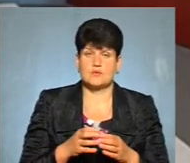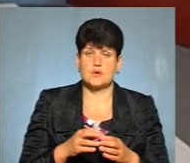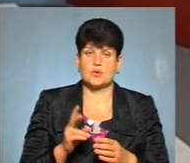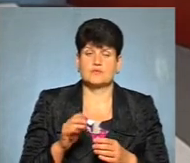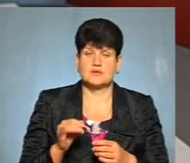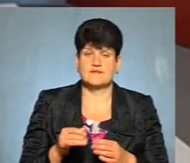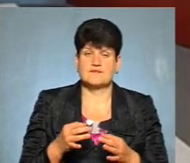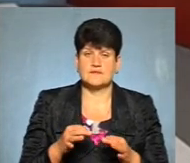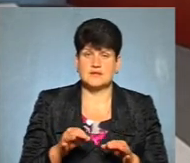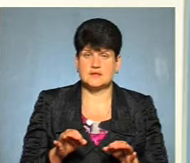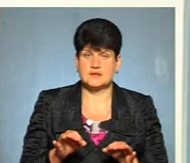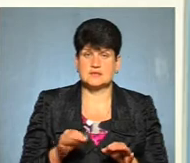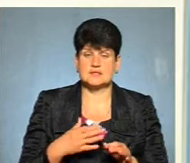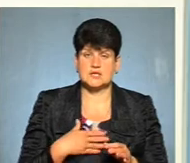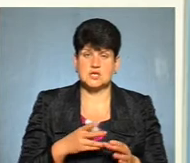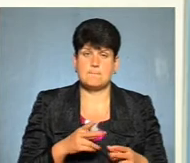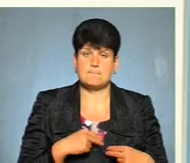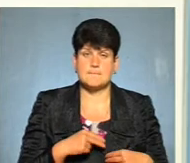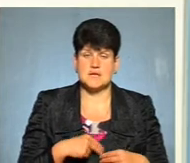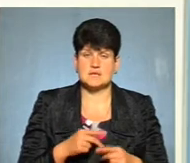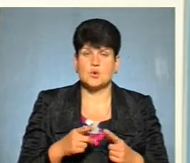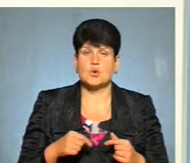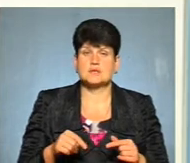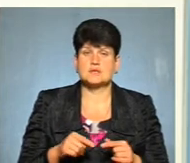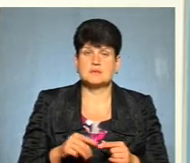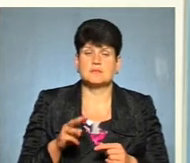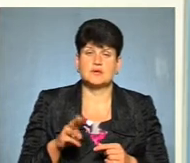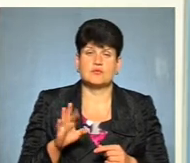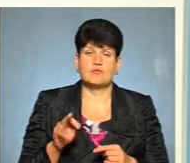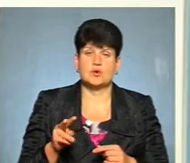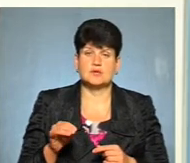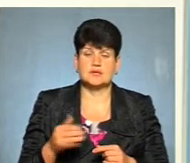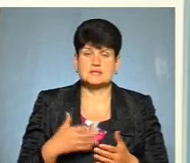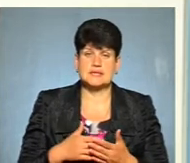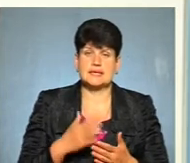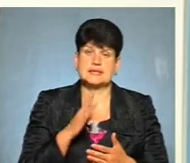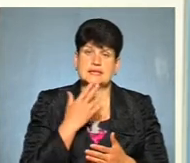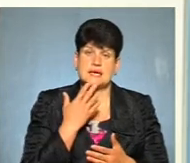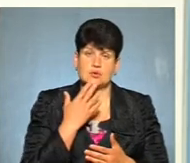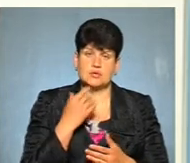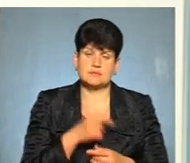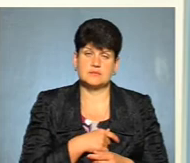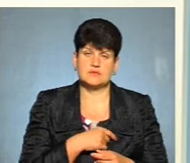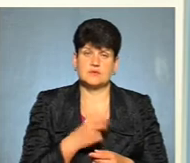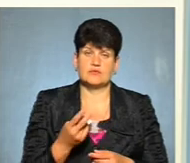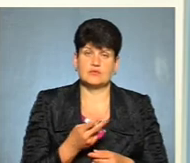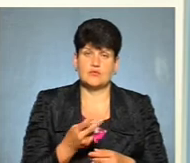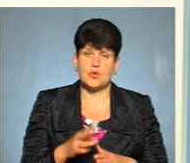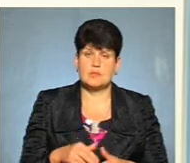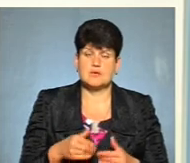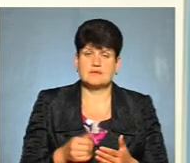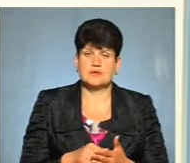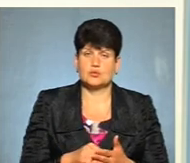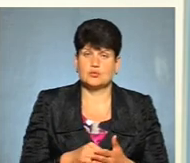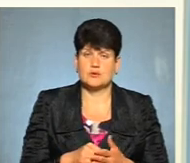профспілок України, це наша партнерська організація профспілкова, Михайло Волонець, є народним депутатом. І саме вони вдвох передавали цей документ